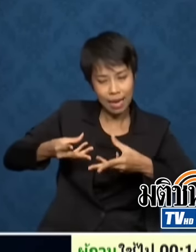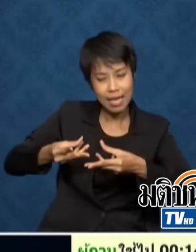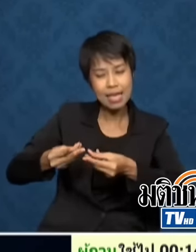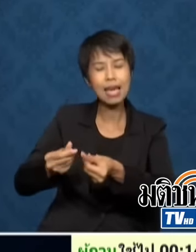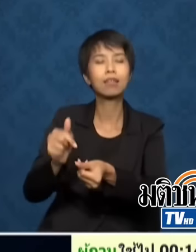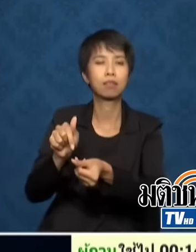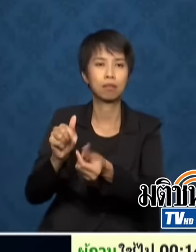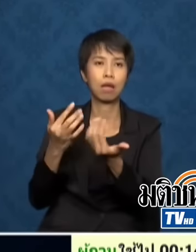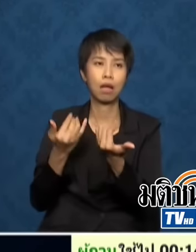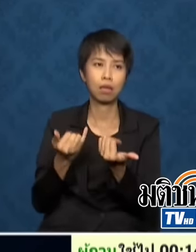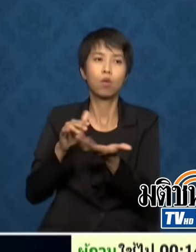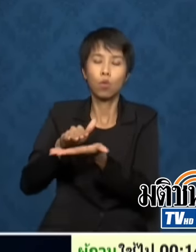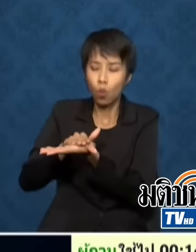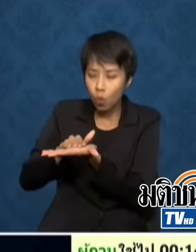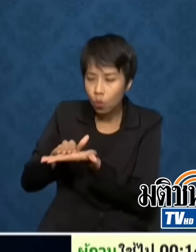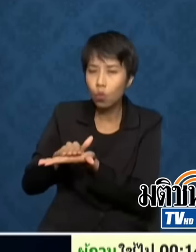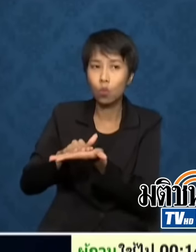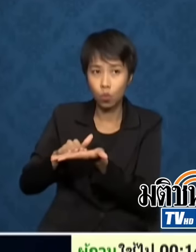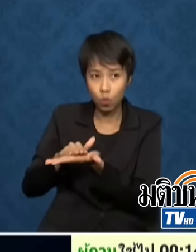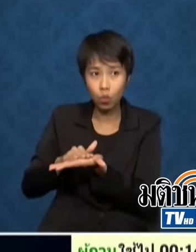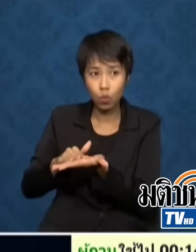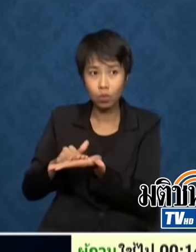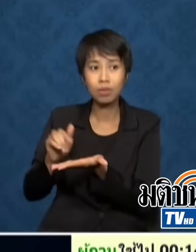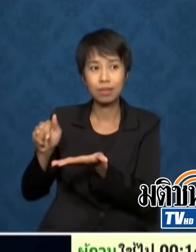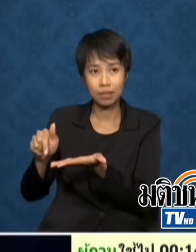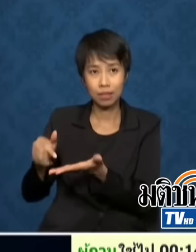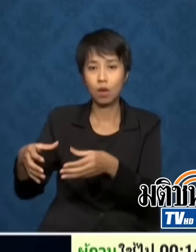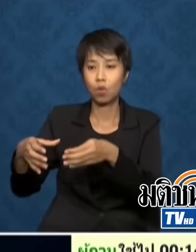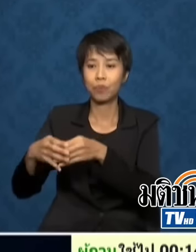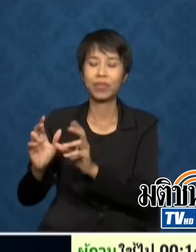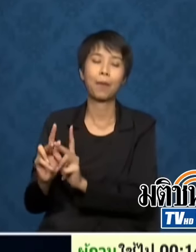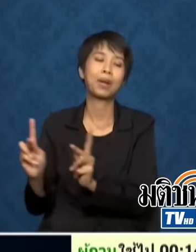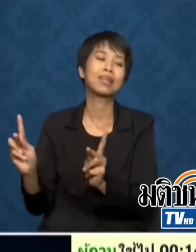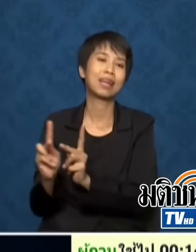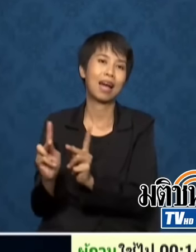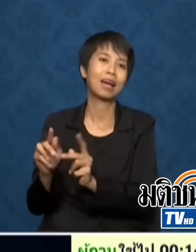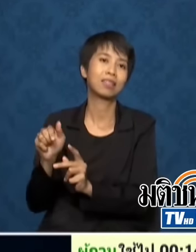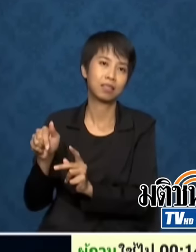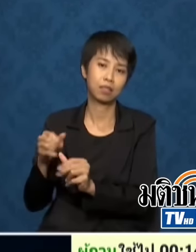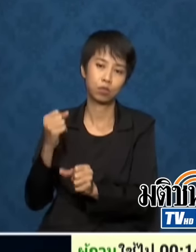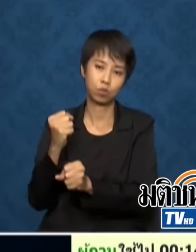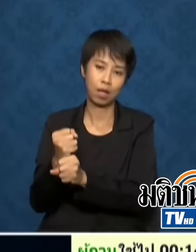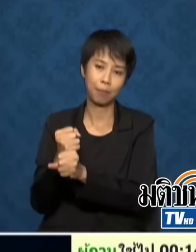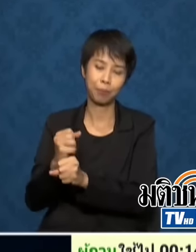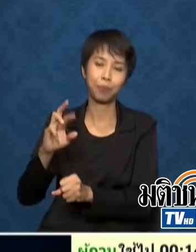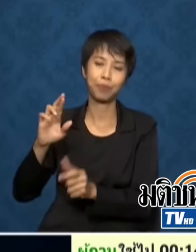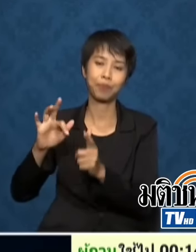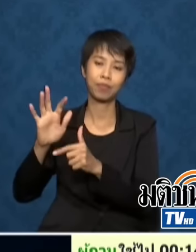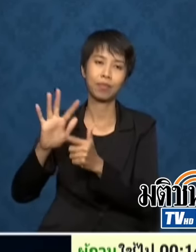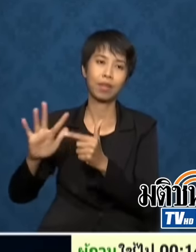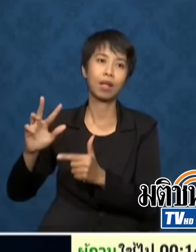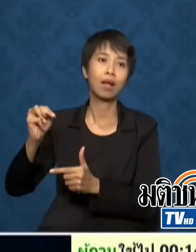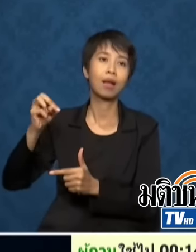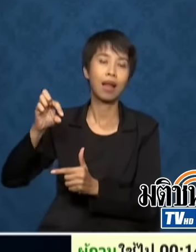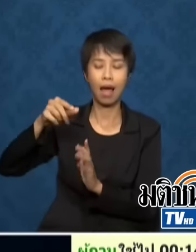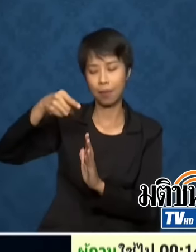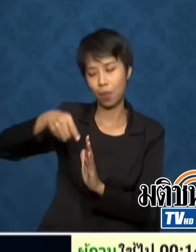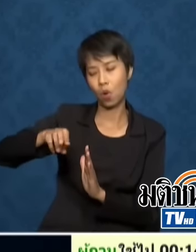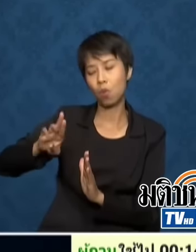ก็ต้องขอโทษท่านอาทุธท่านเป็นแค่กรรมาธิการวิสามัญในการร่างพระราชบัญญัติ